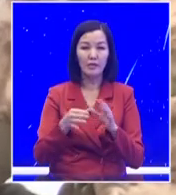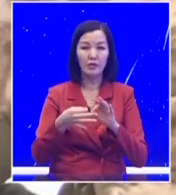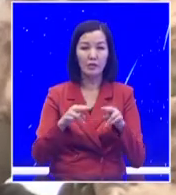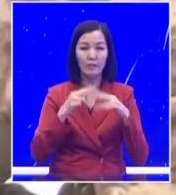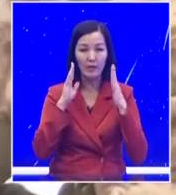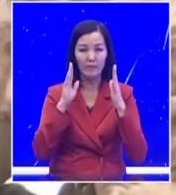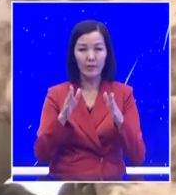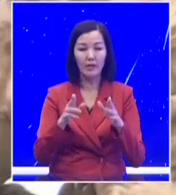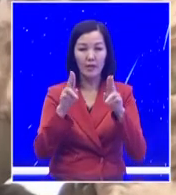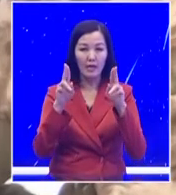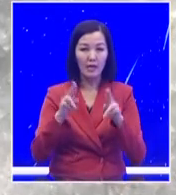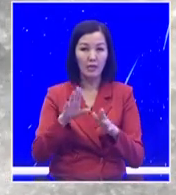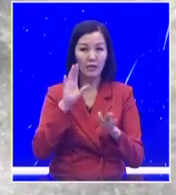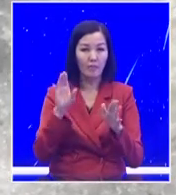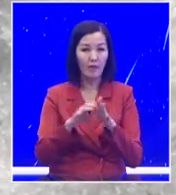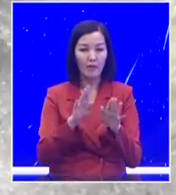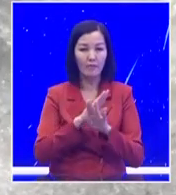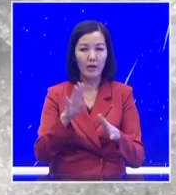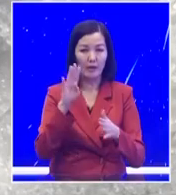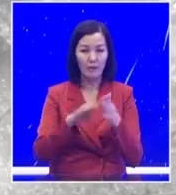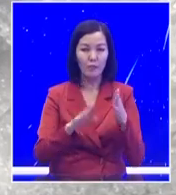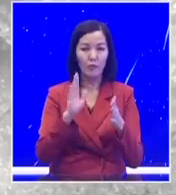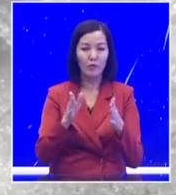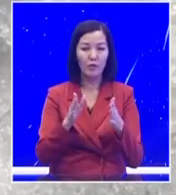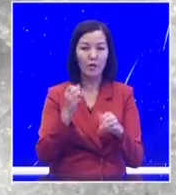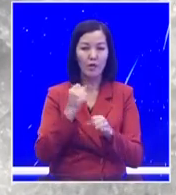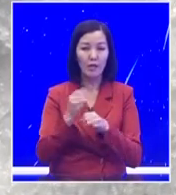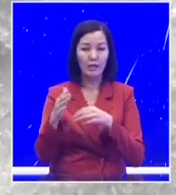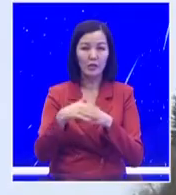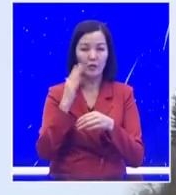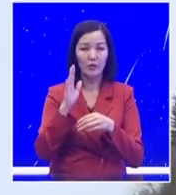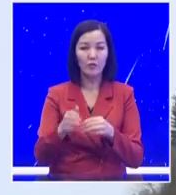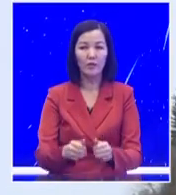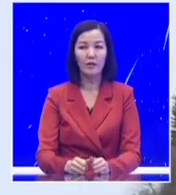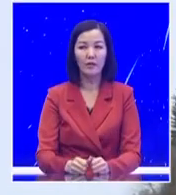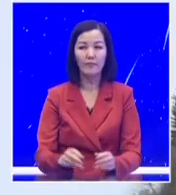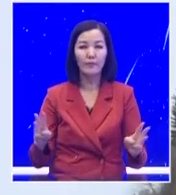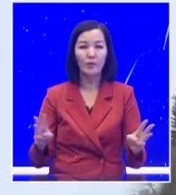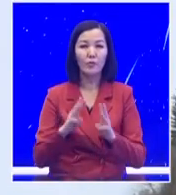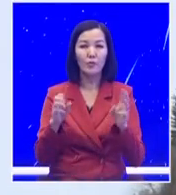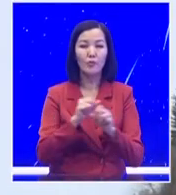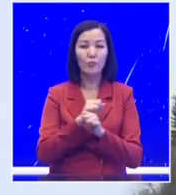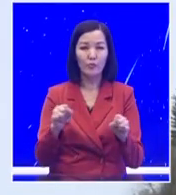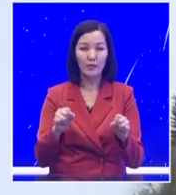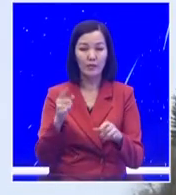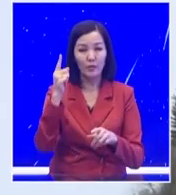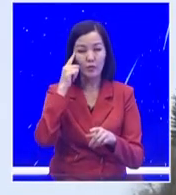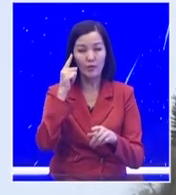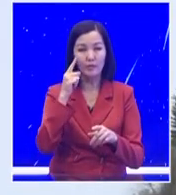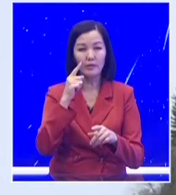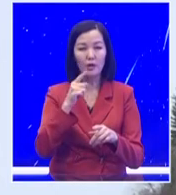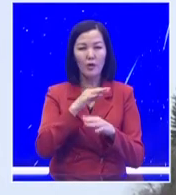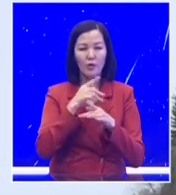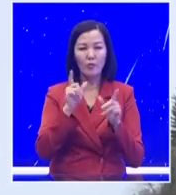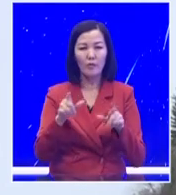береді. Бұл ережені сақтамағандарға айыппұл салынып, қатаң шаралар қолданылады. Өрт болмасын деп ойлаймыз. Өйткені көп